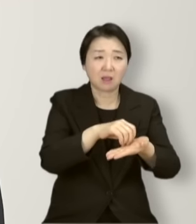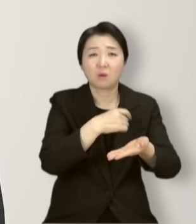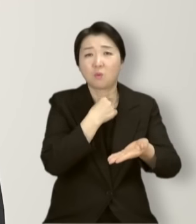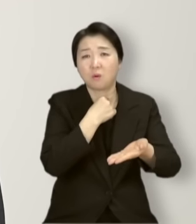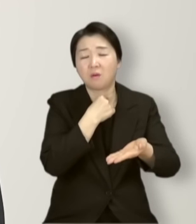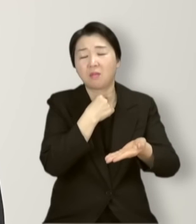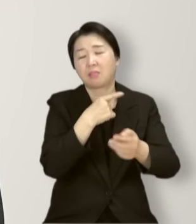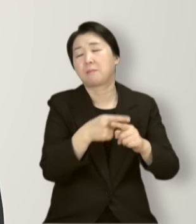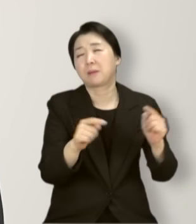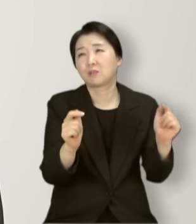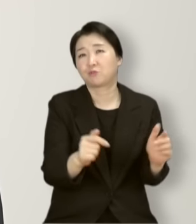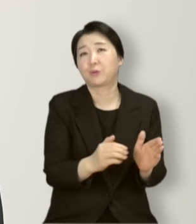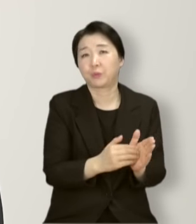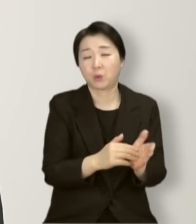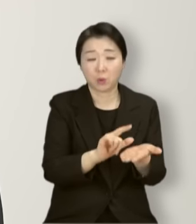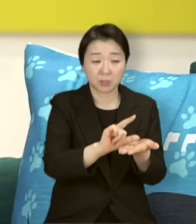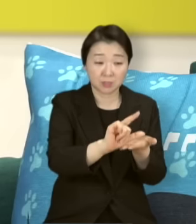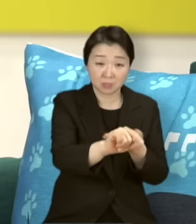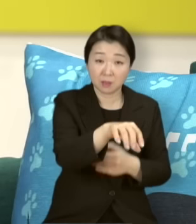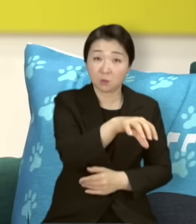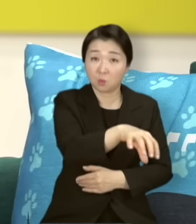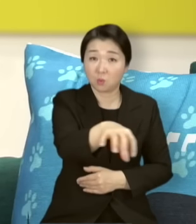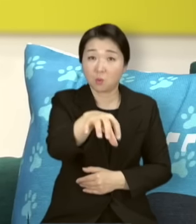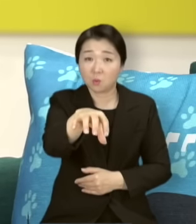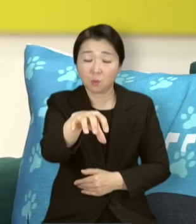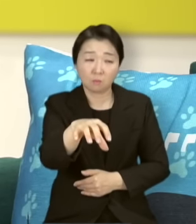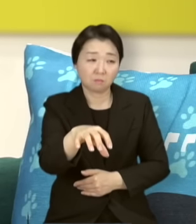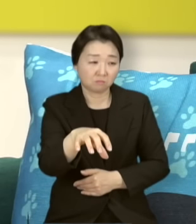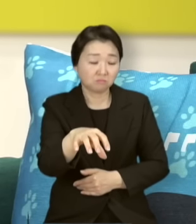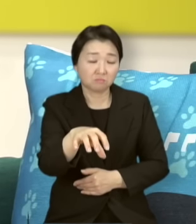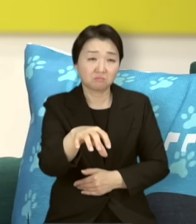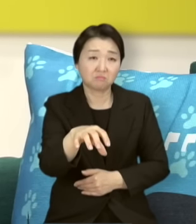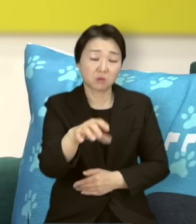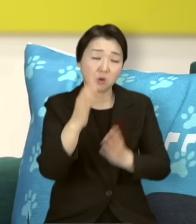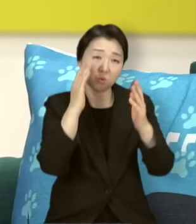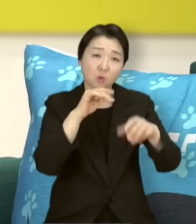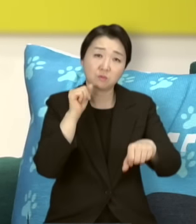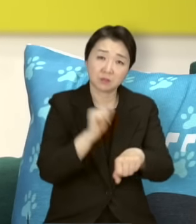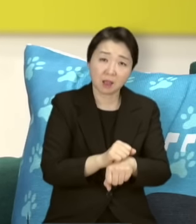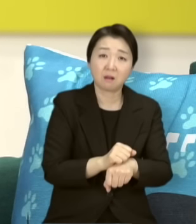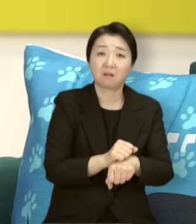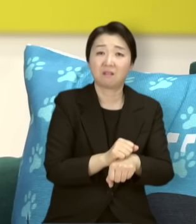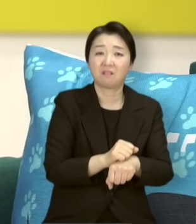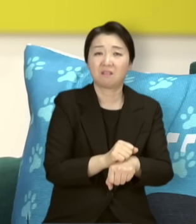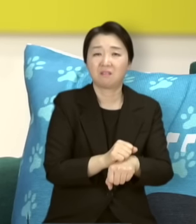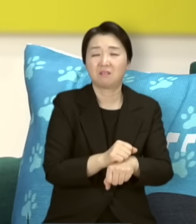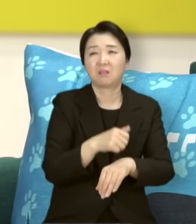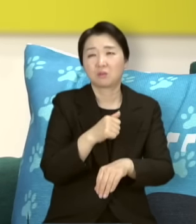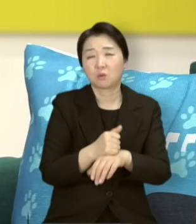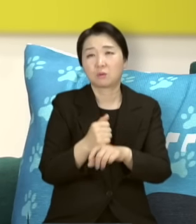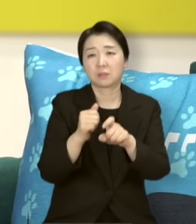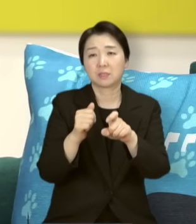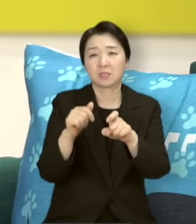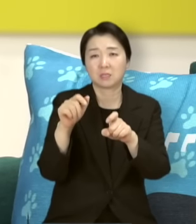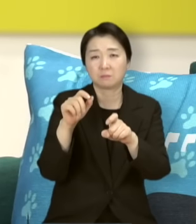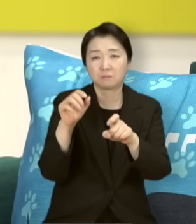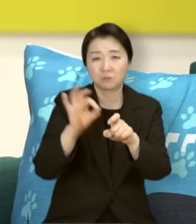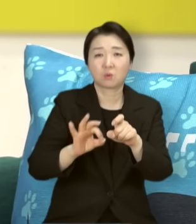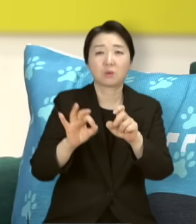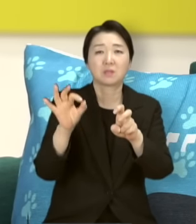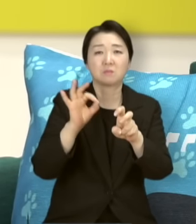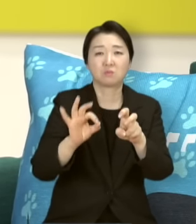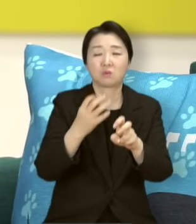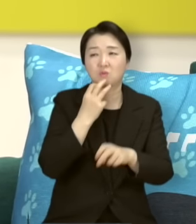줄고 맞습니다. 그나마 지방에서는 또 괜찮은 학생들은 한 1, 20% 서울로 가고 계속